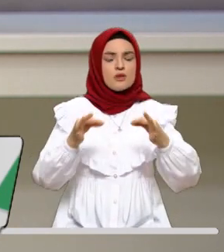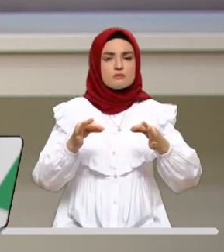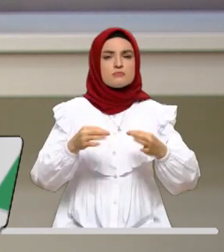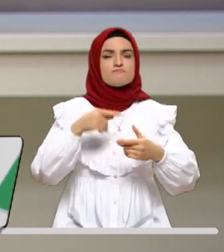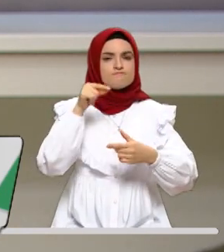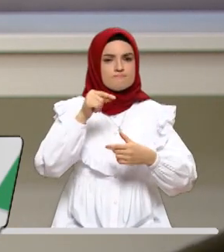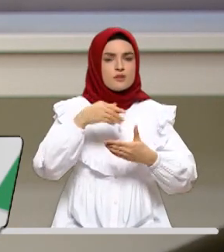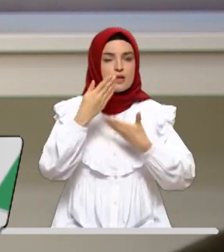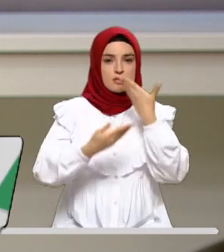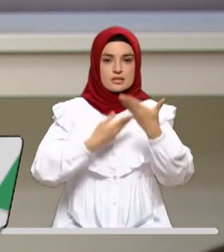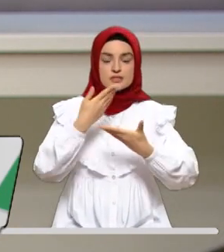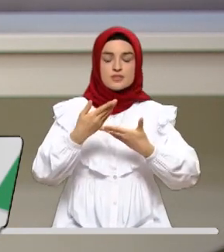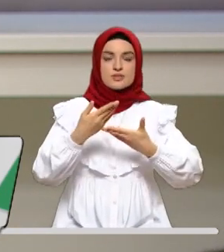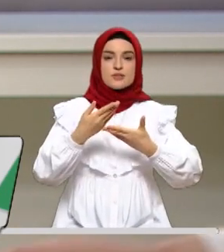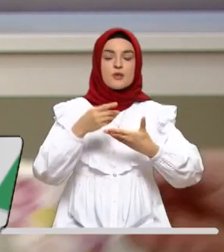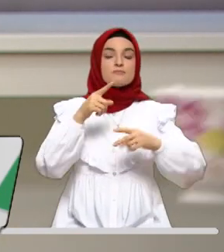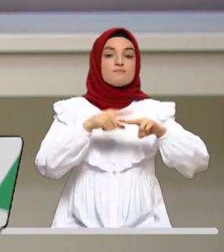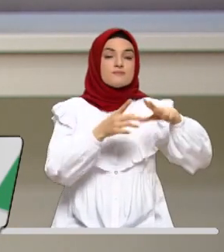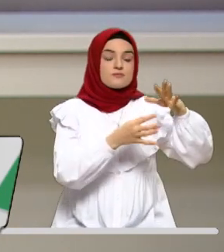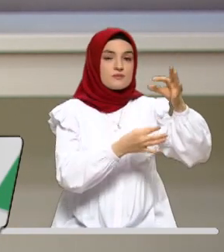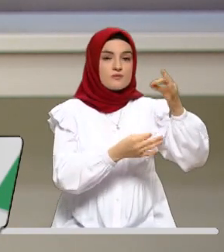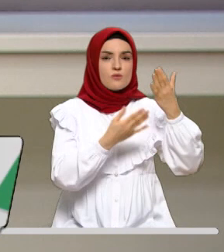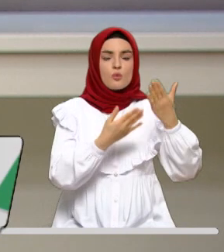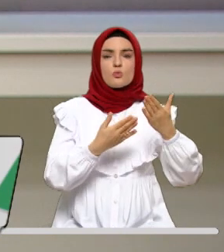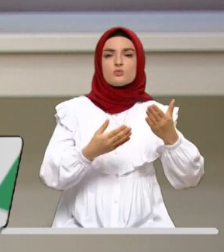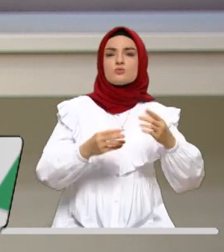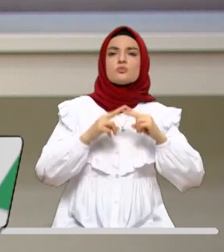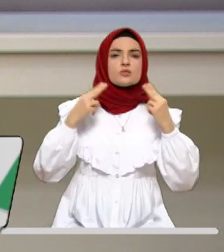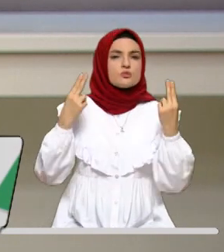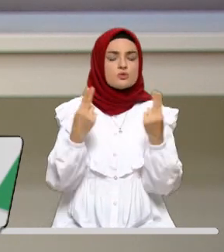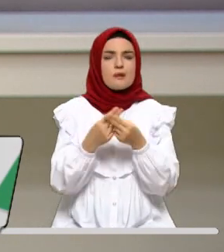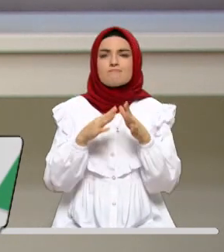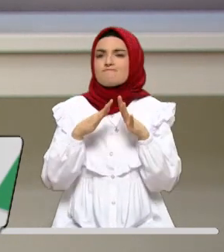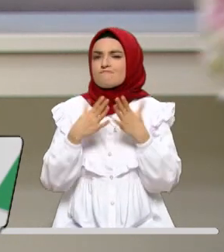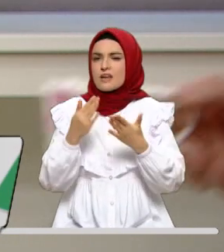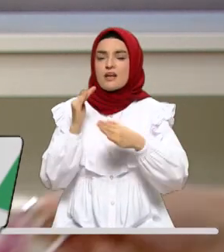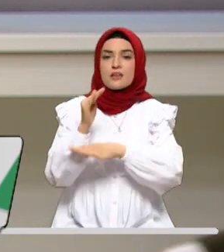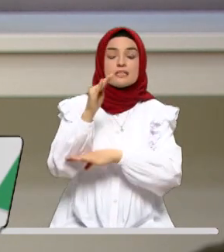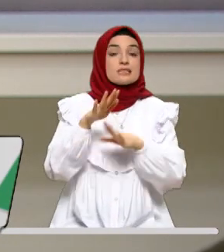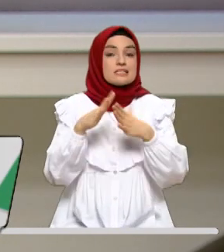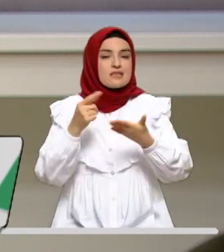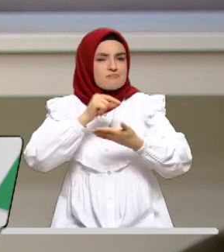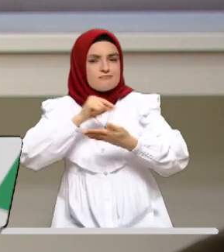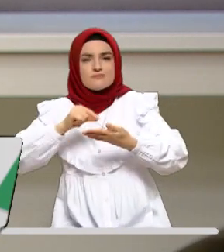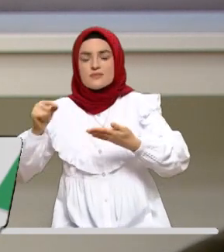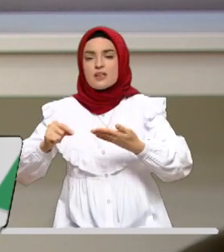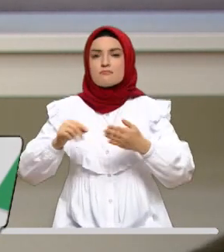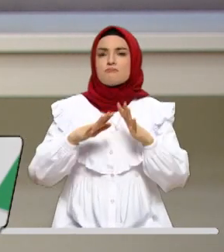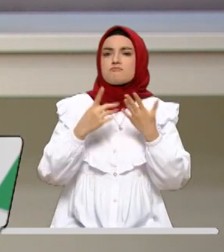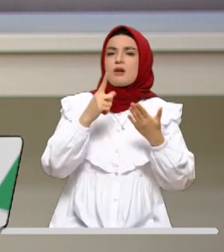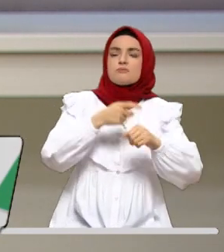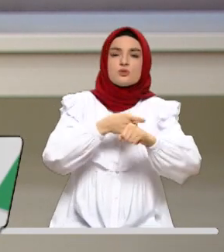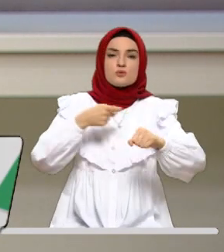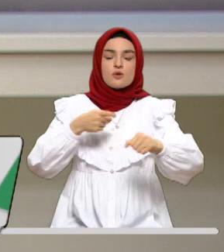geleceğim Akif tarafındaki o iç dünyasında neler yaşadığı, nasıl kaleme aldığı, nasıl bir süreçti